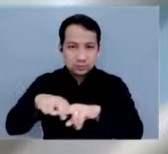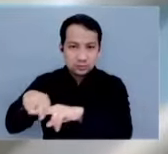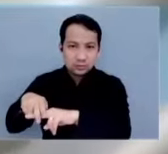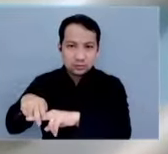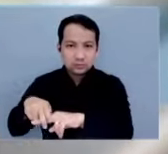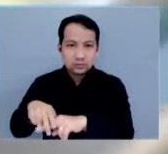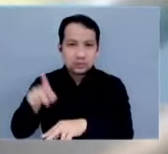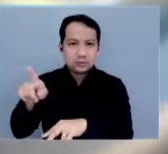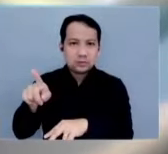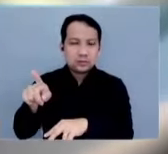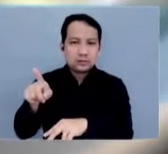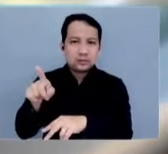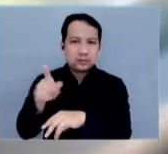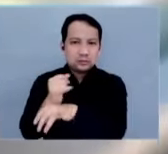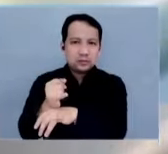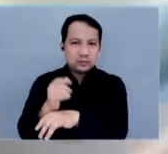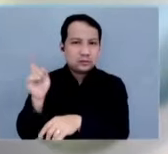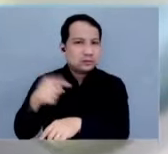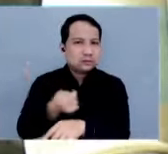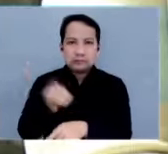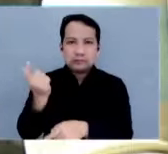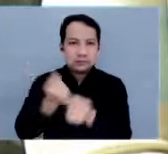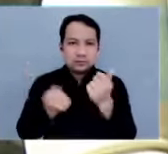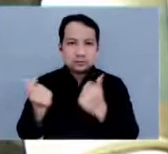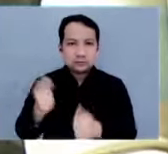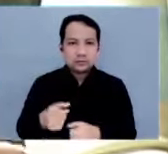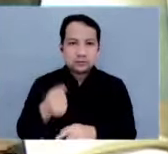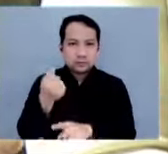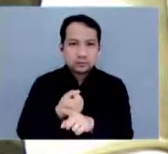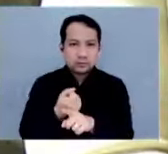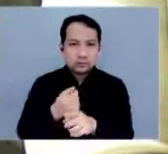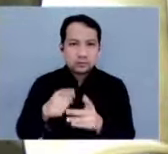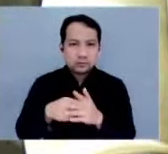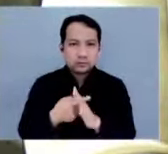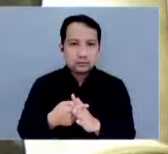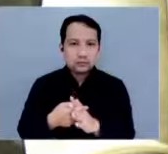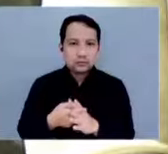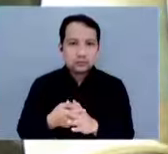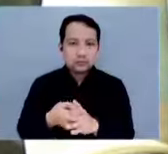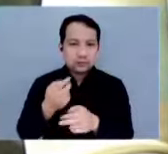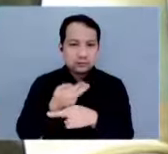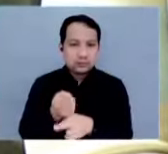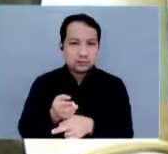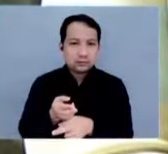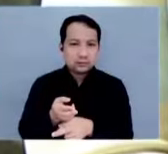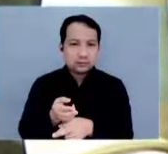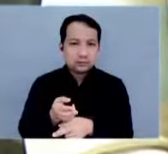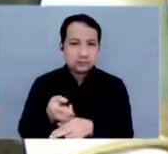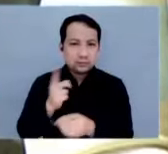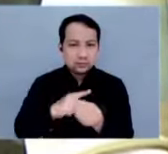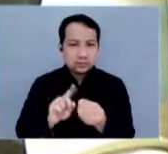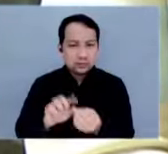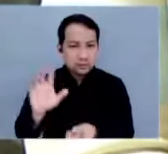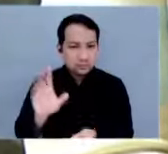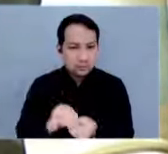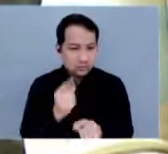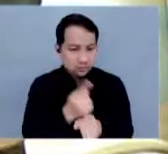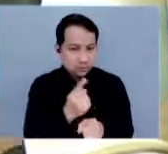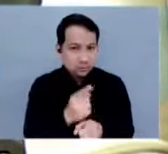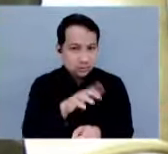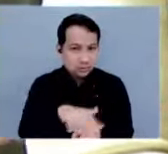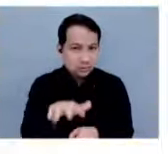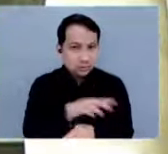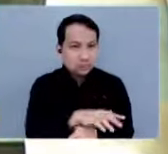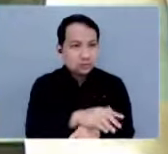peste, lilinisin nila. Starting September, puro maintenance yan. Pagaganahin natin ng tama lahat ng mga